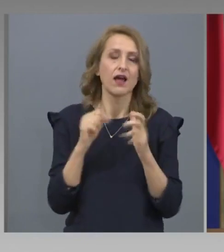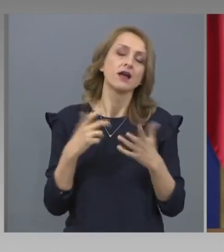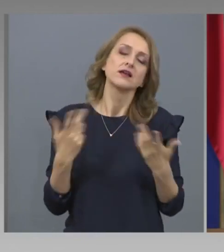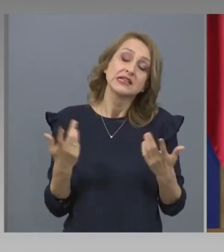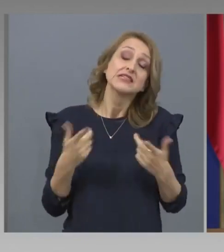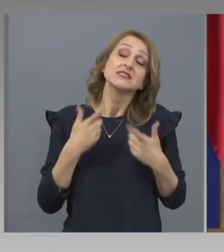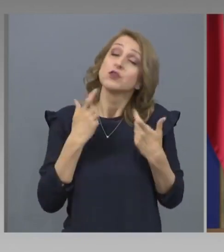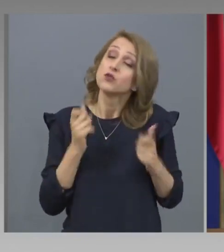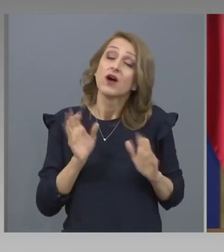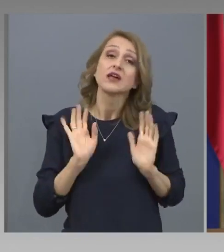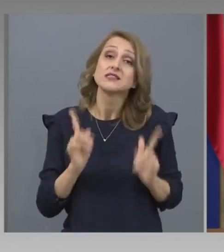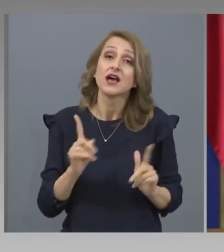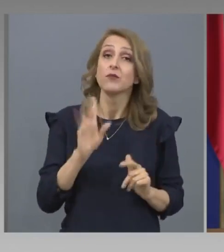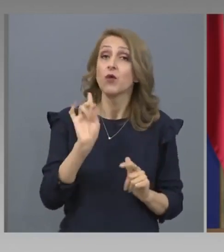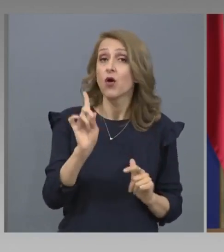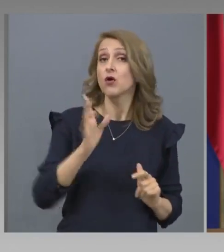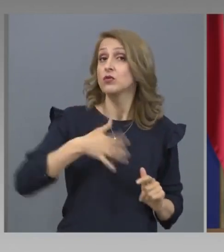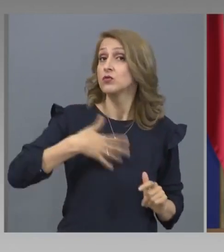пожелание,